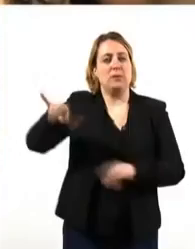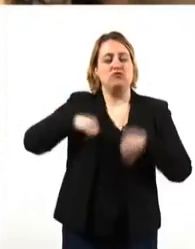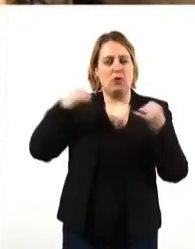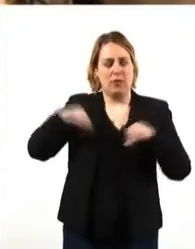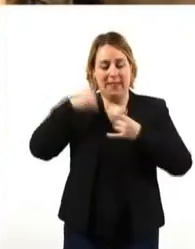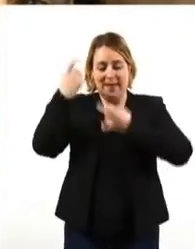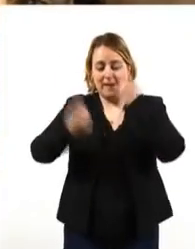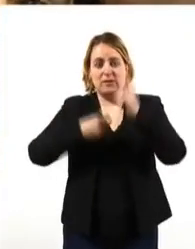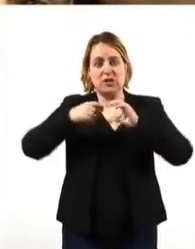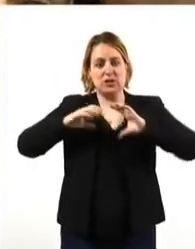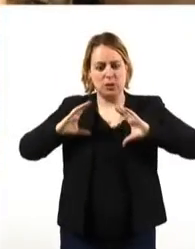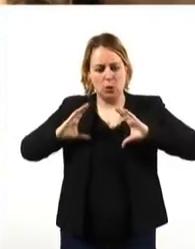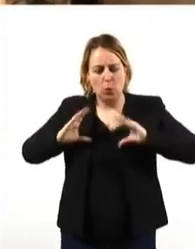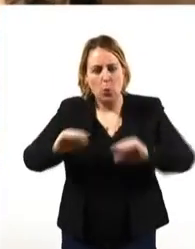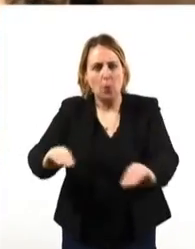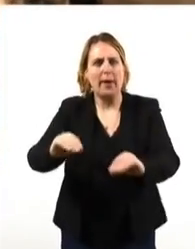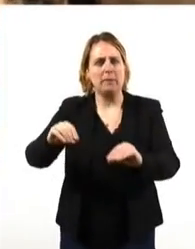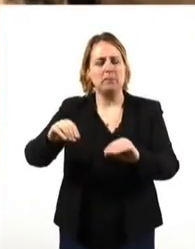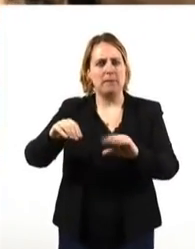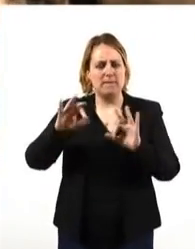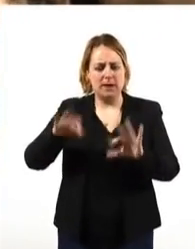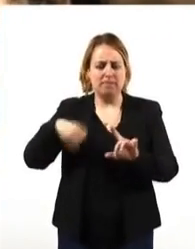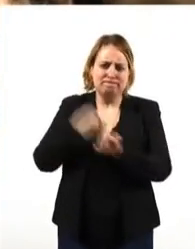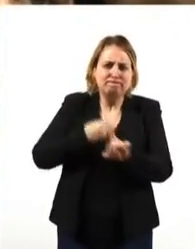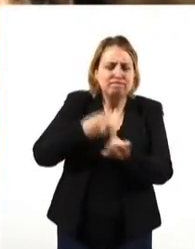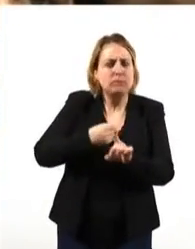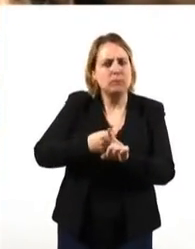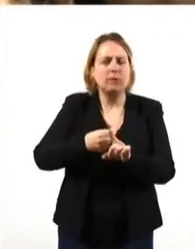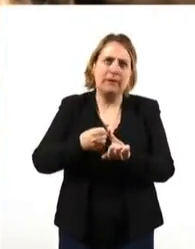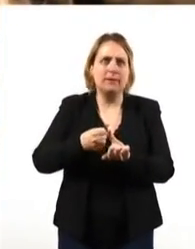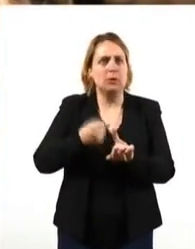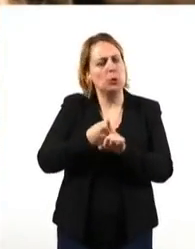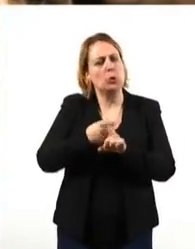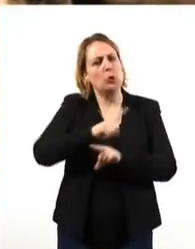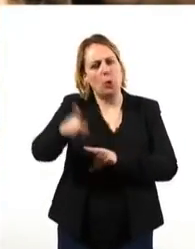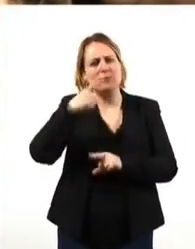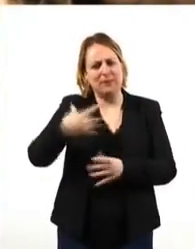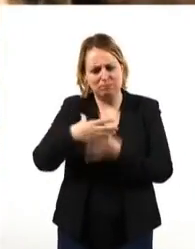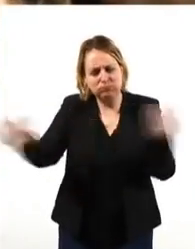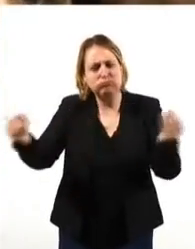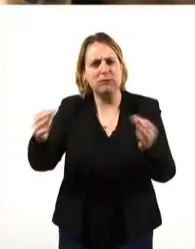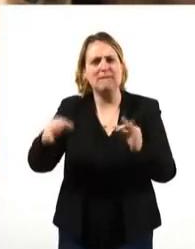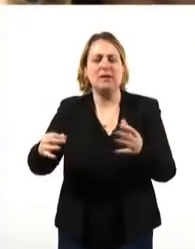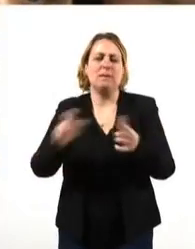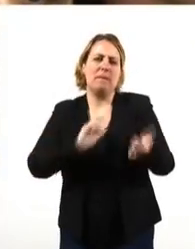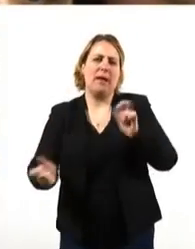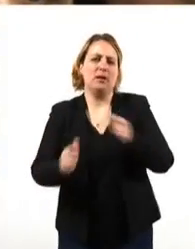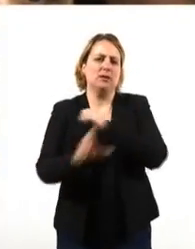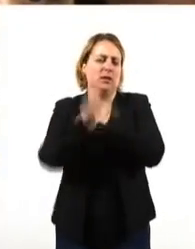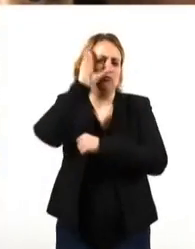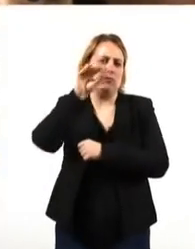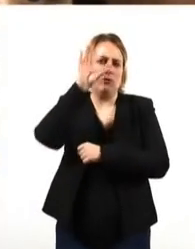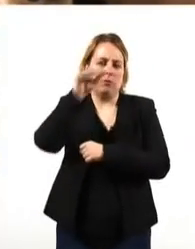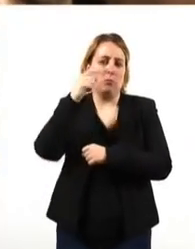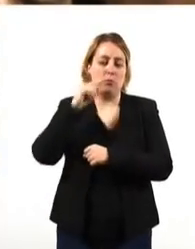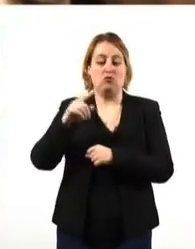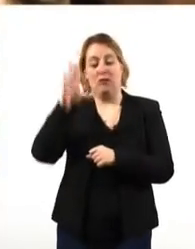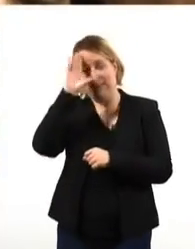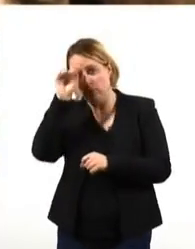pas lutter en fait, pour éradiquer la précarité des jeunes, et surtout... et pas surtout la précarité des étudiants et surtout des jeunes dans leur